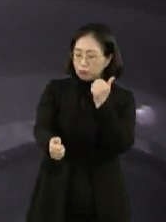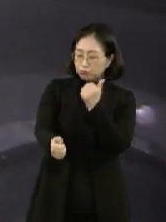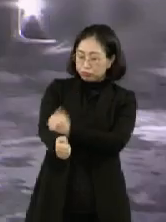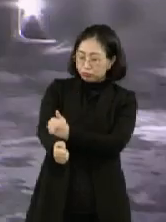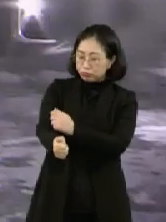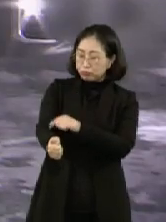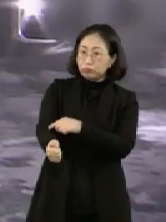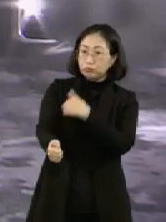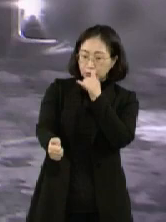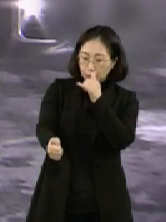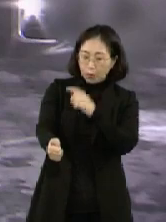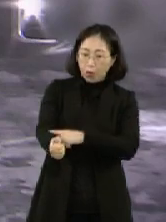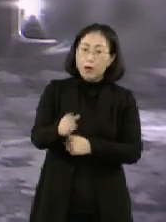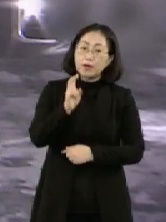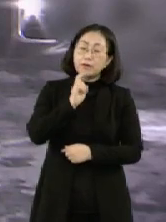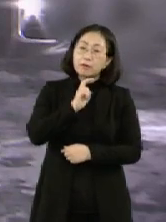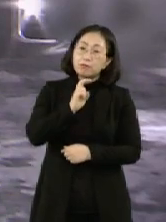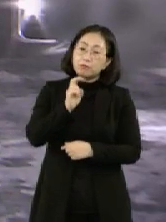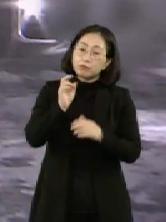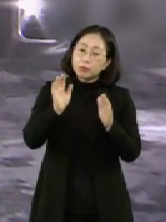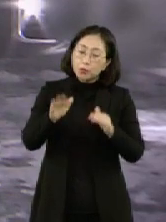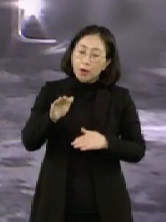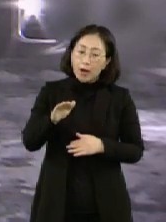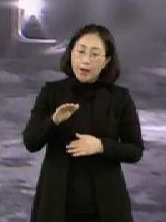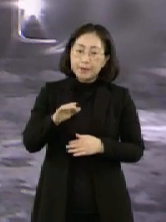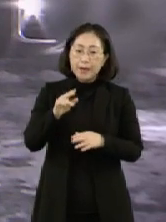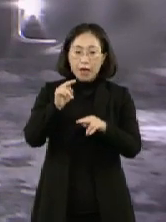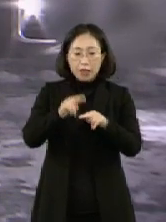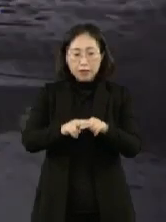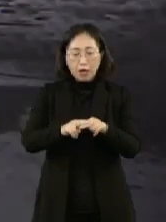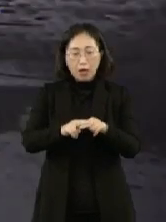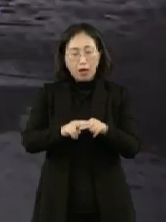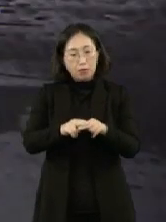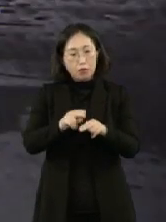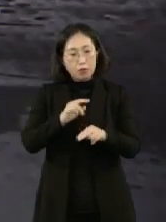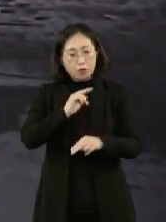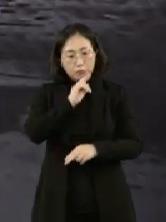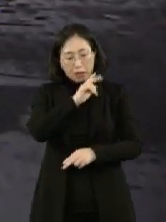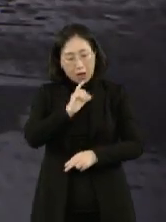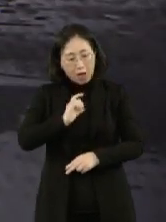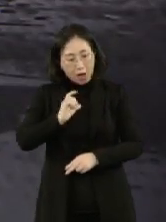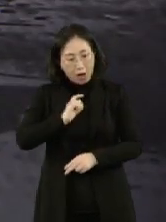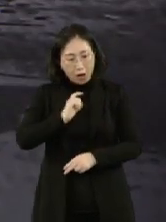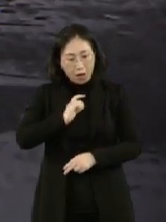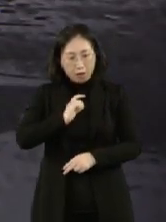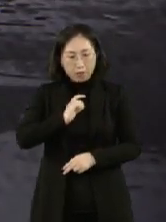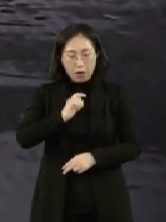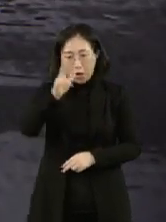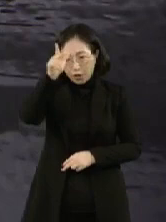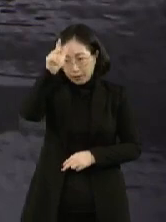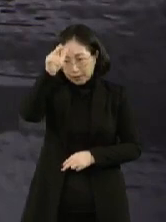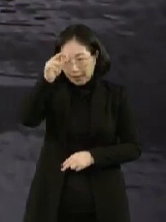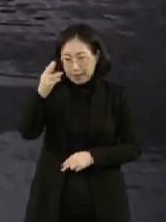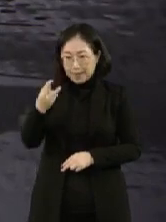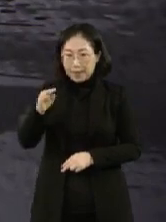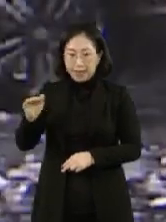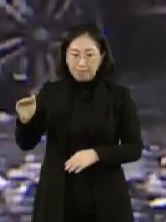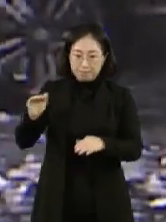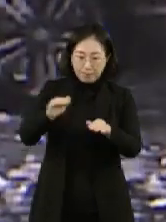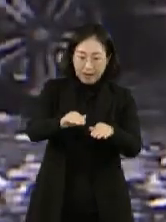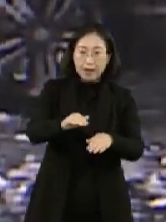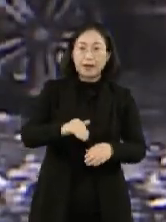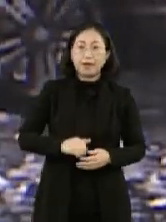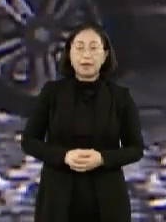놓습니다 이 15분가량 혼자 한다 수상한 물체를 만지던 남성 a 씨의 차량 뒤로 순찰차 세대가 접근합니다